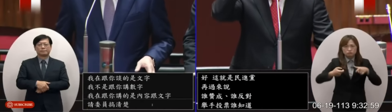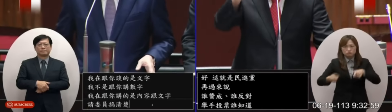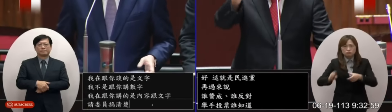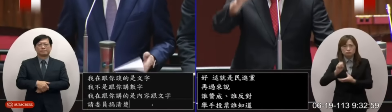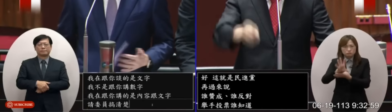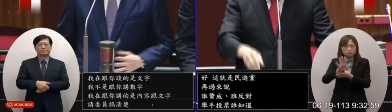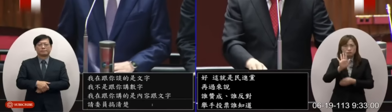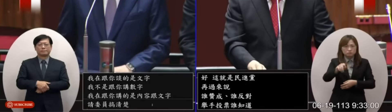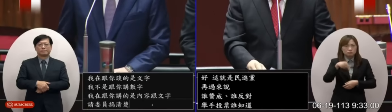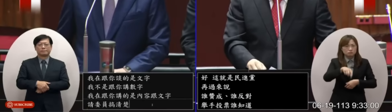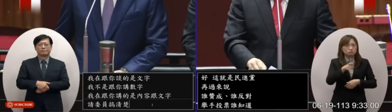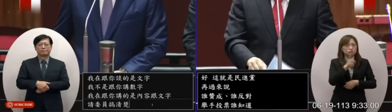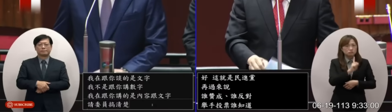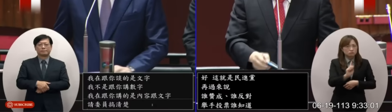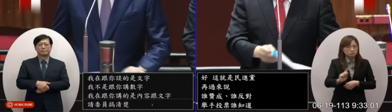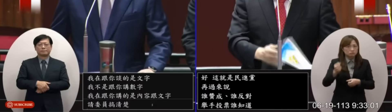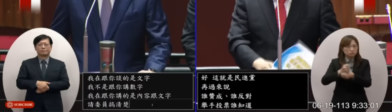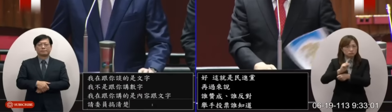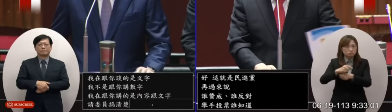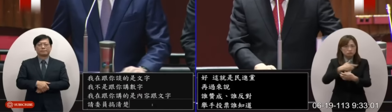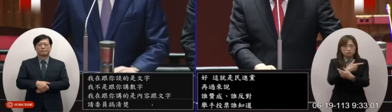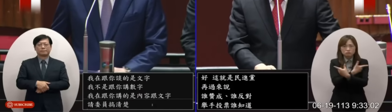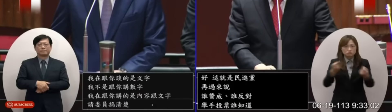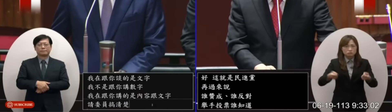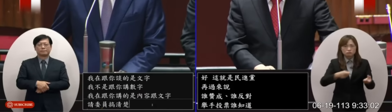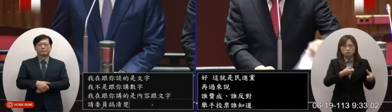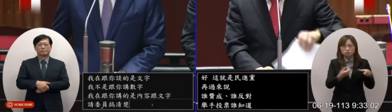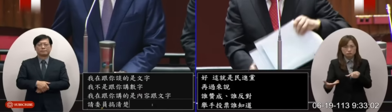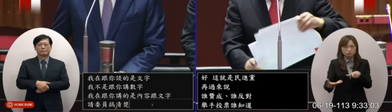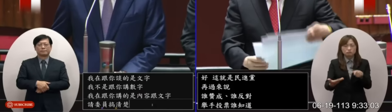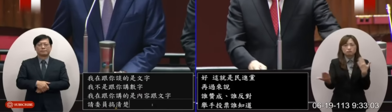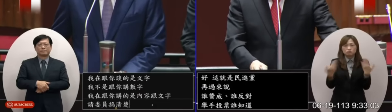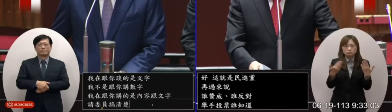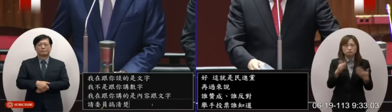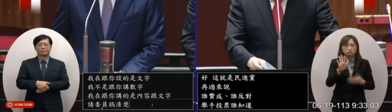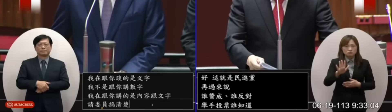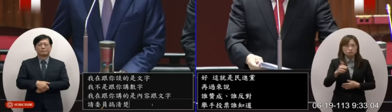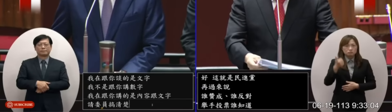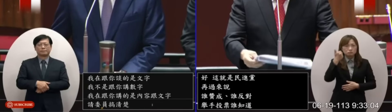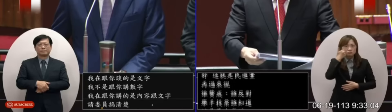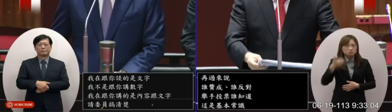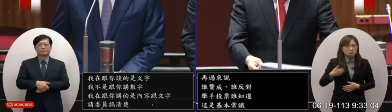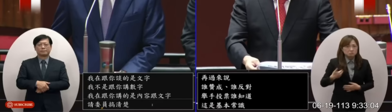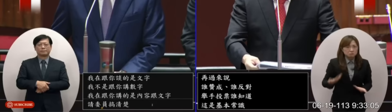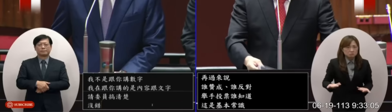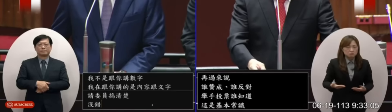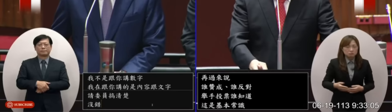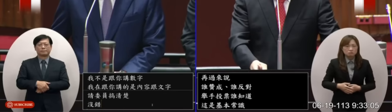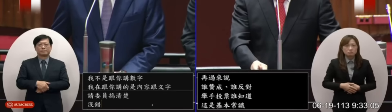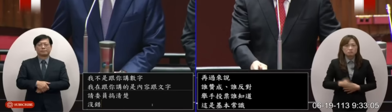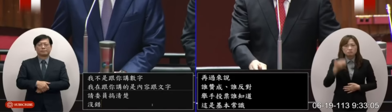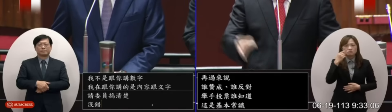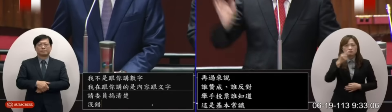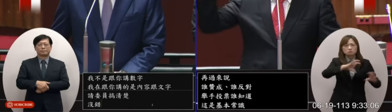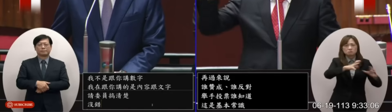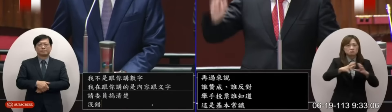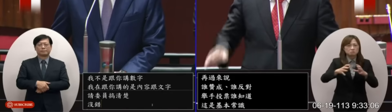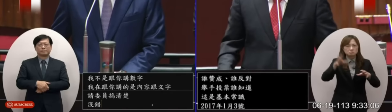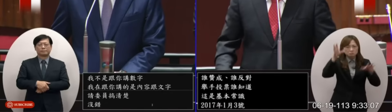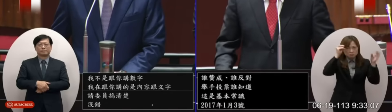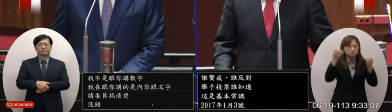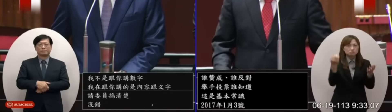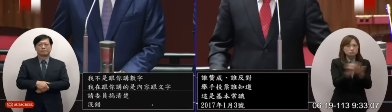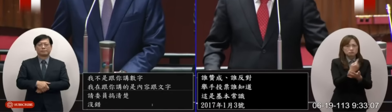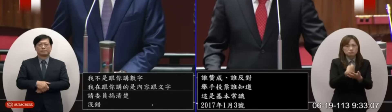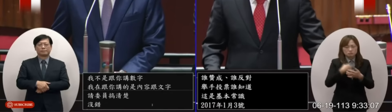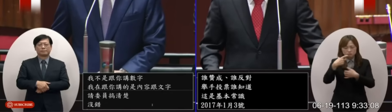什么，通通清清楚楚，怎么会没有人知道？院长，如果哈你的国际常识不足的话，本席可以